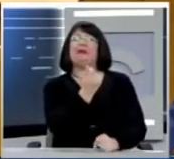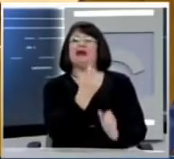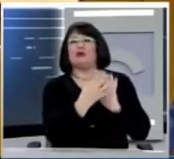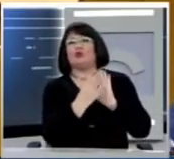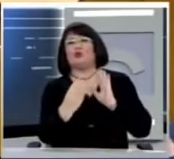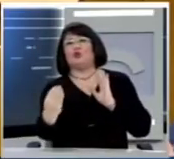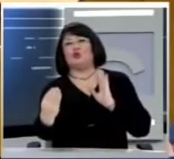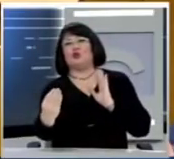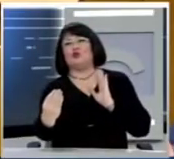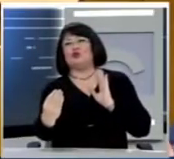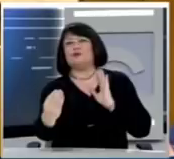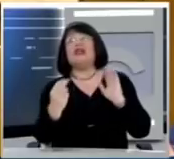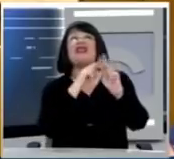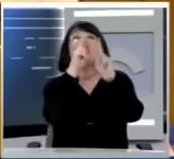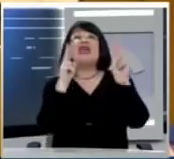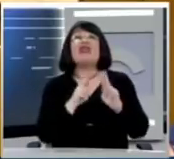μεταφράζονταν σε υψηλή τιμή αναφοράς διεθνώς.